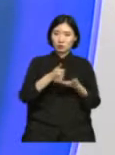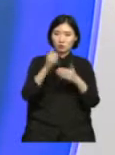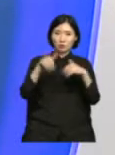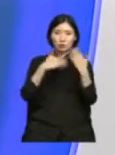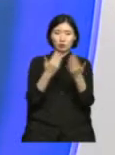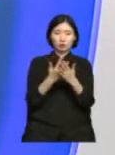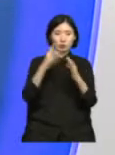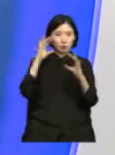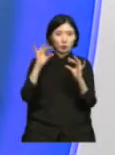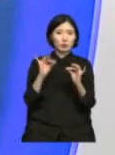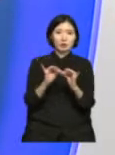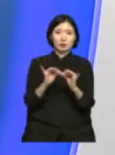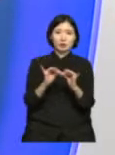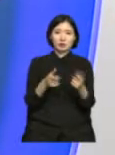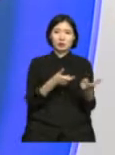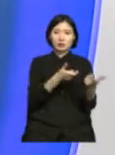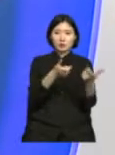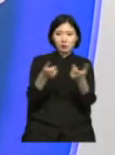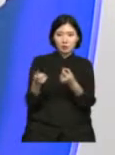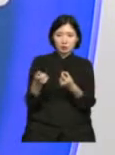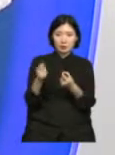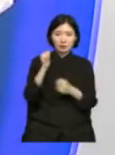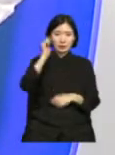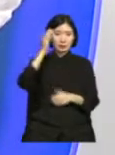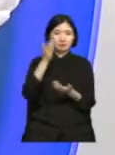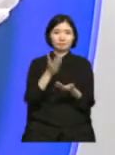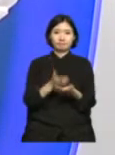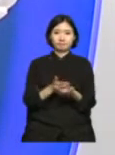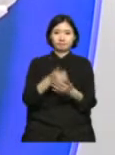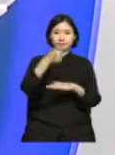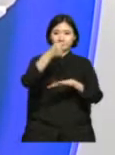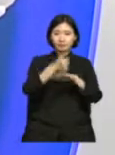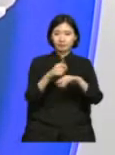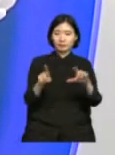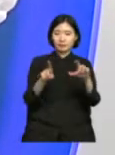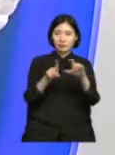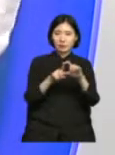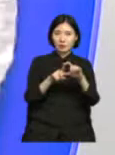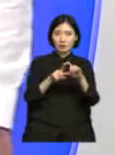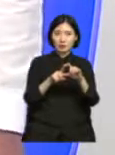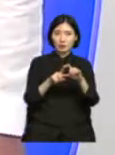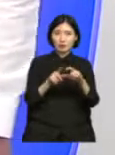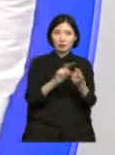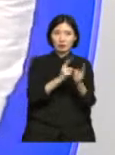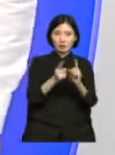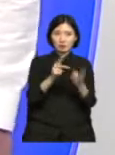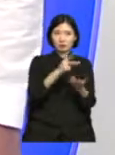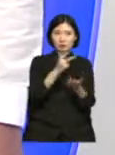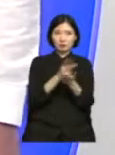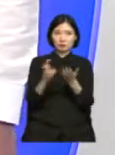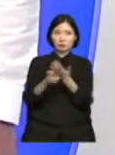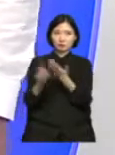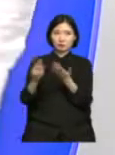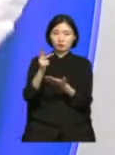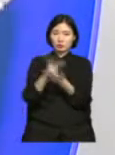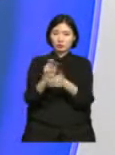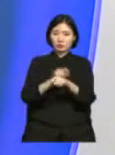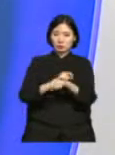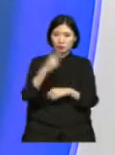누구에게나 동일하다는 점 잊지 말아야겠습니다. 마지막 키워드는 발레 파킹과 불법 주정차 특별